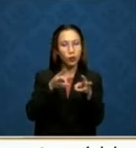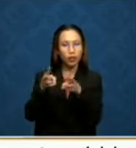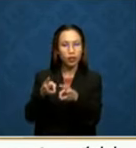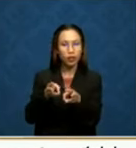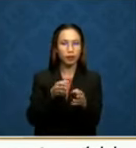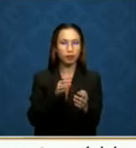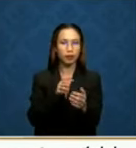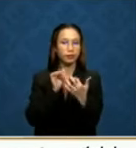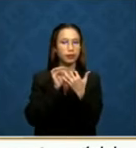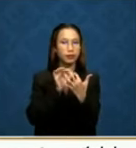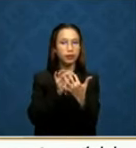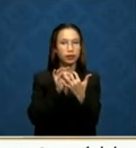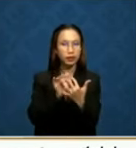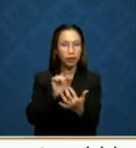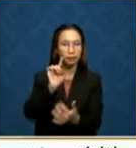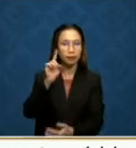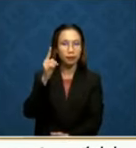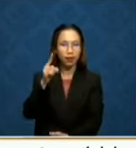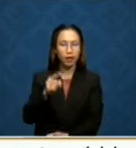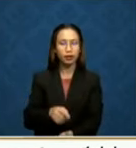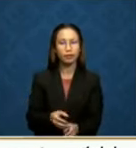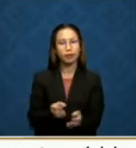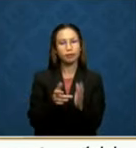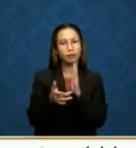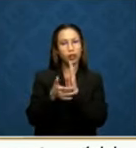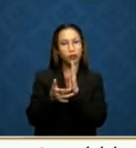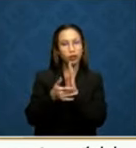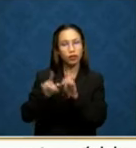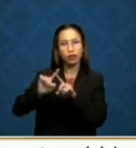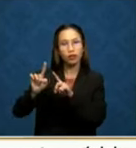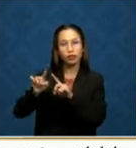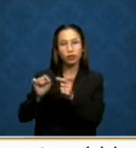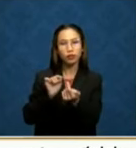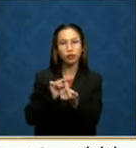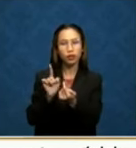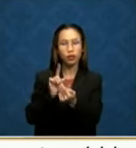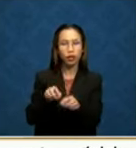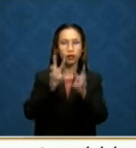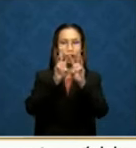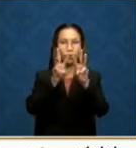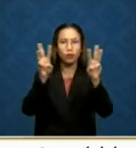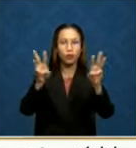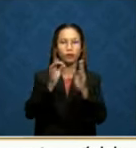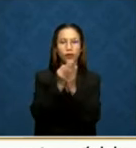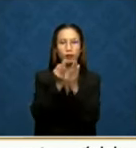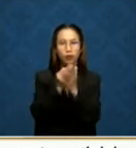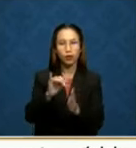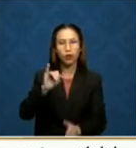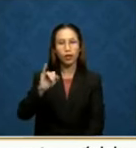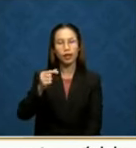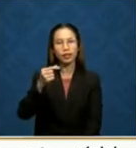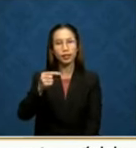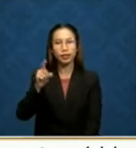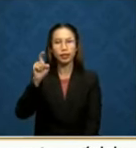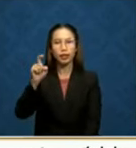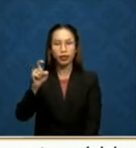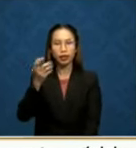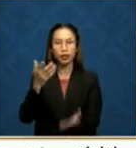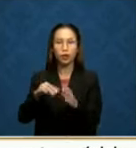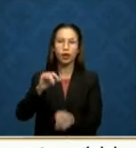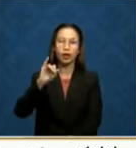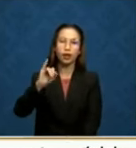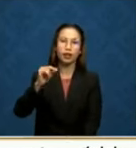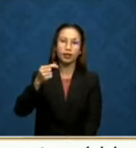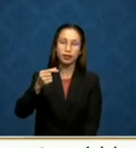อสารในสื่อสมยใหม่ช่องทางทางโเชอลเเบอ์กต่ๆ ไม่วาจะเป็นเว็ไตFacebook Twitter หรอ X นะคะInst